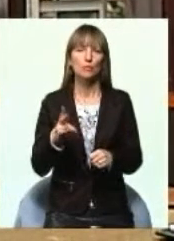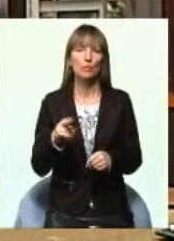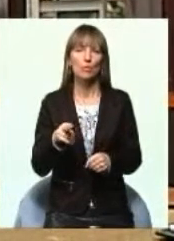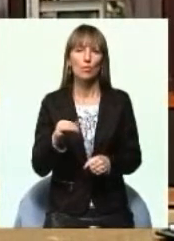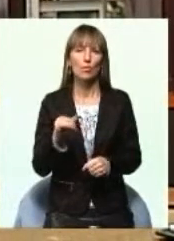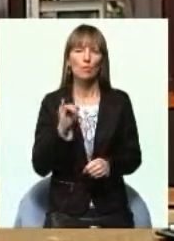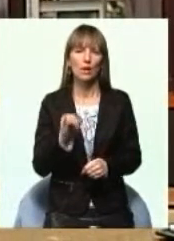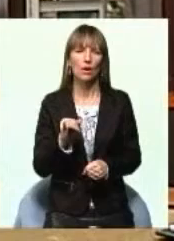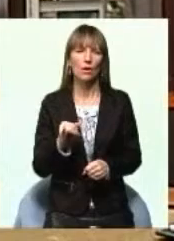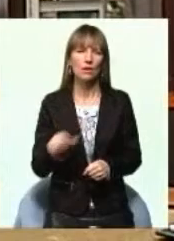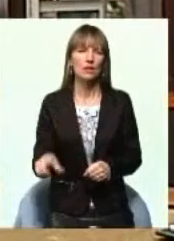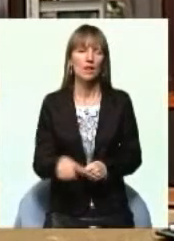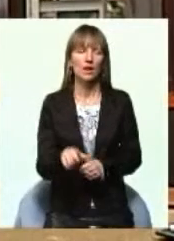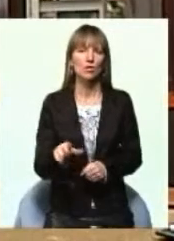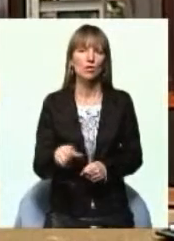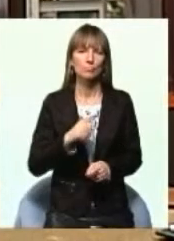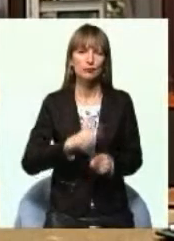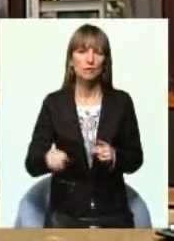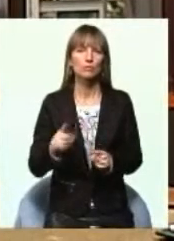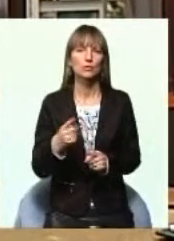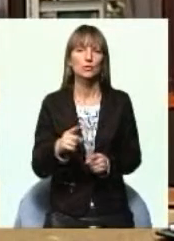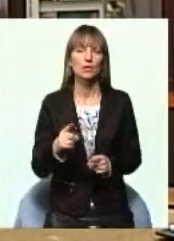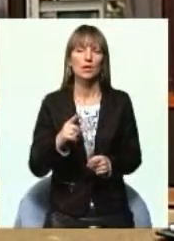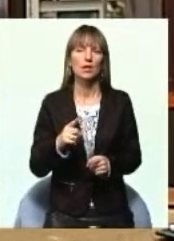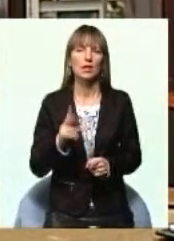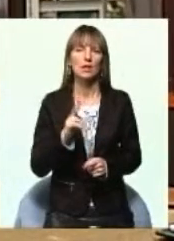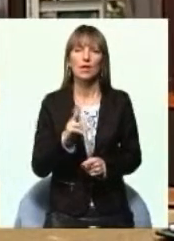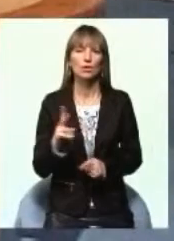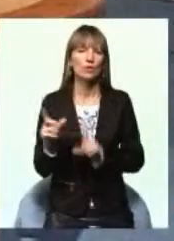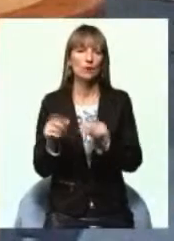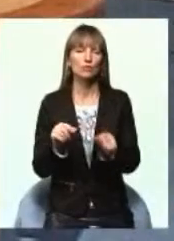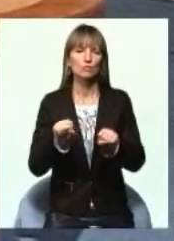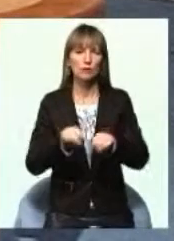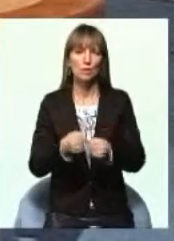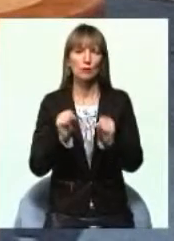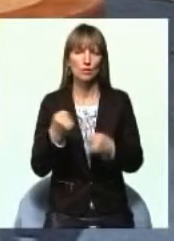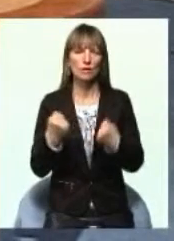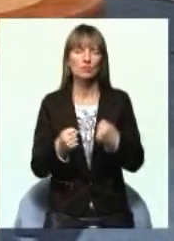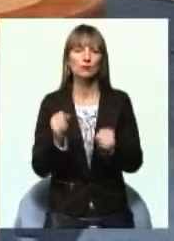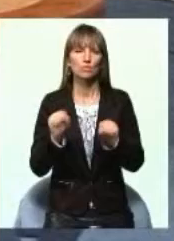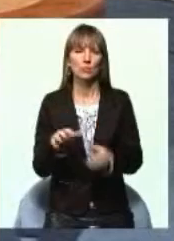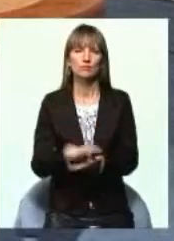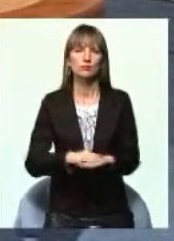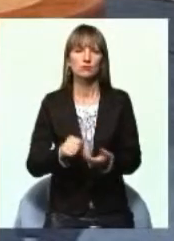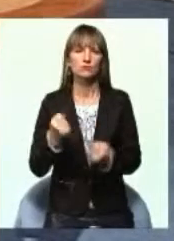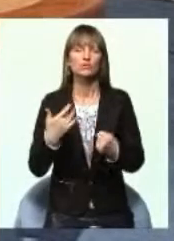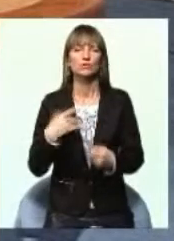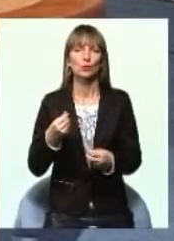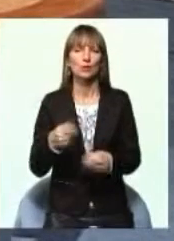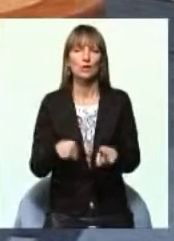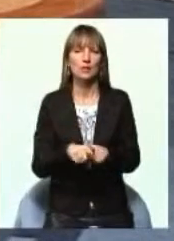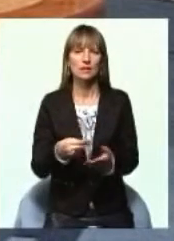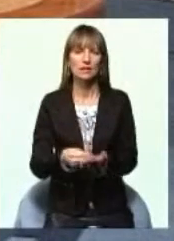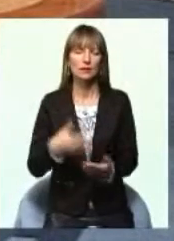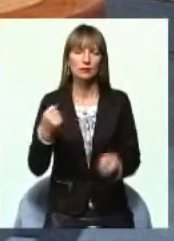дороге можно быстрее ехать, но никто не едет, так как можно сломать автомобиль, подвеску. Так, або просто пошкодити автомобіль і наче купувати такий дорогий